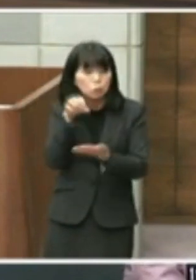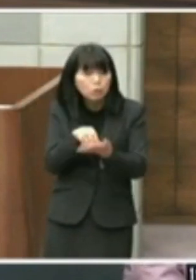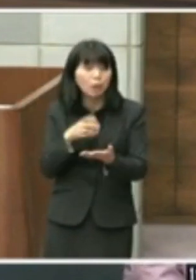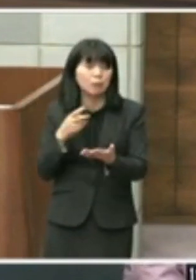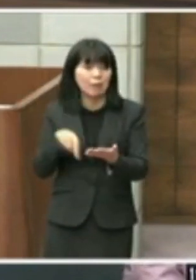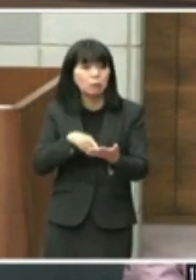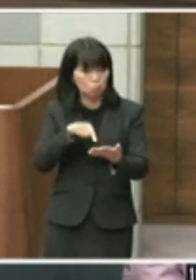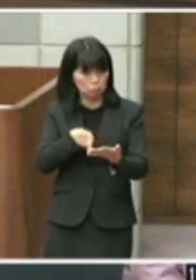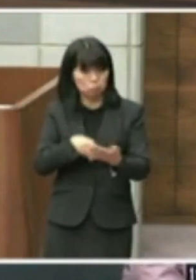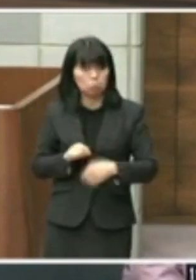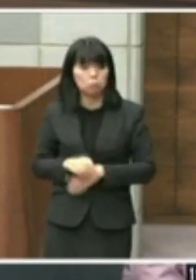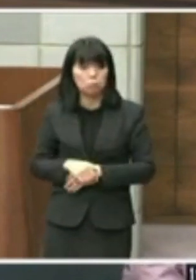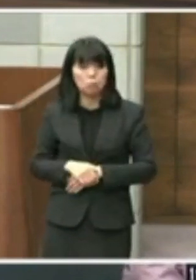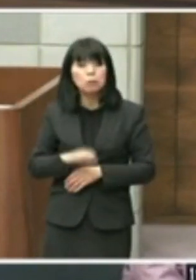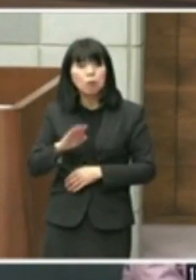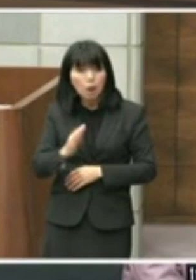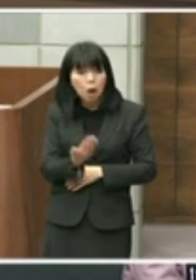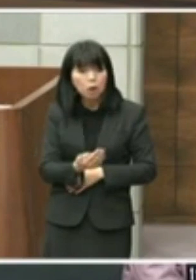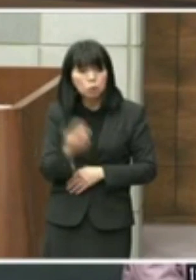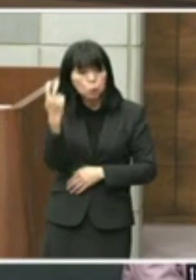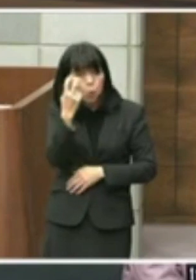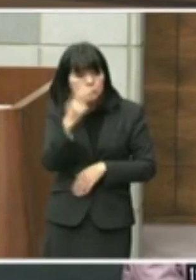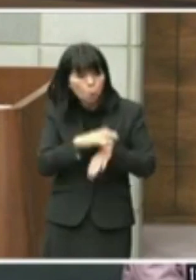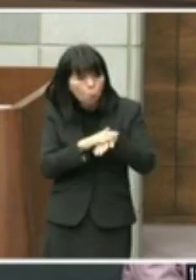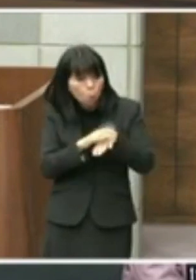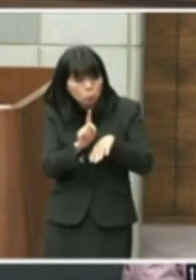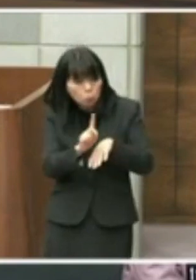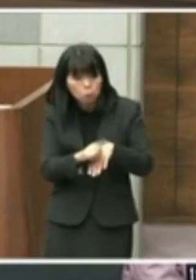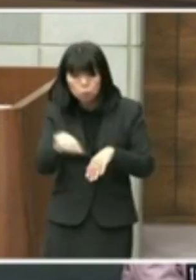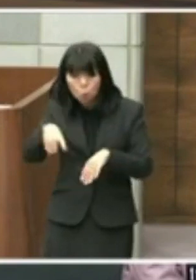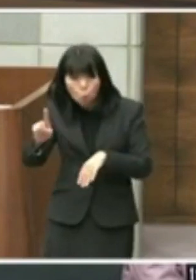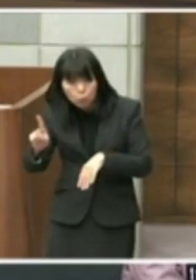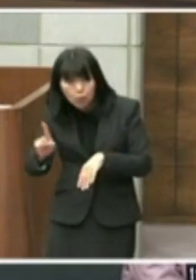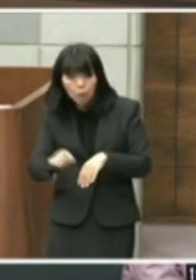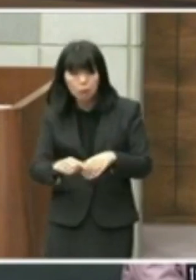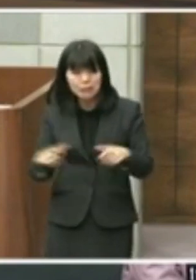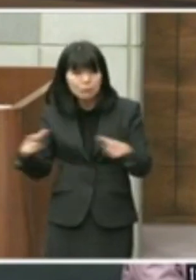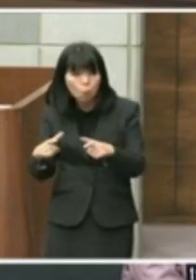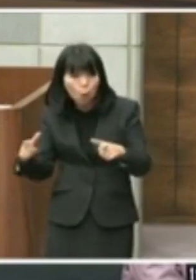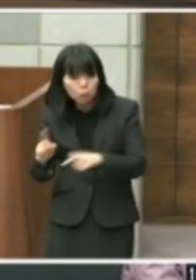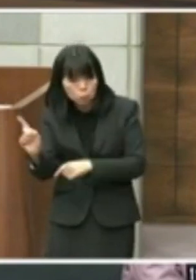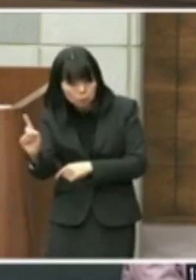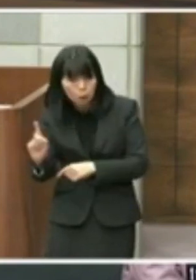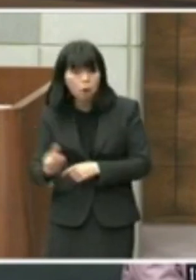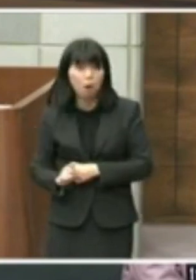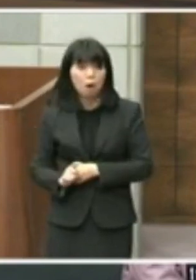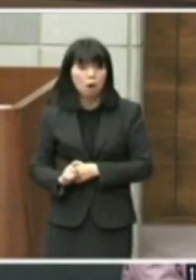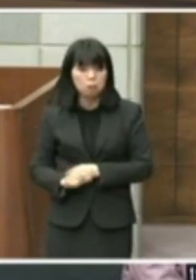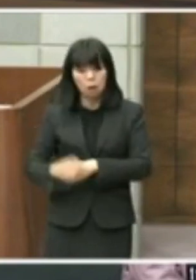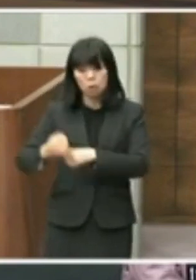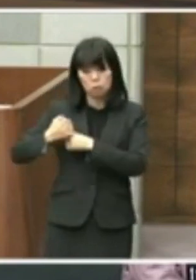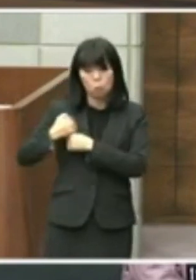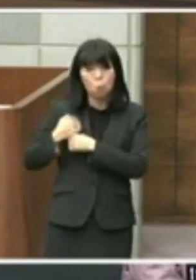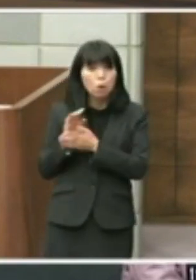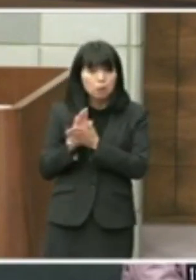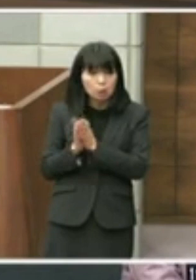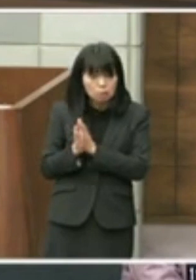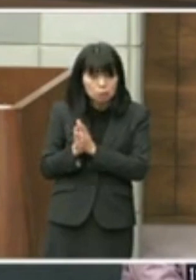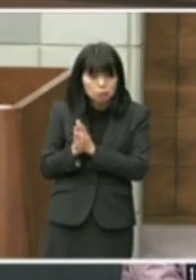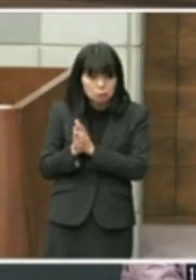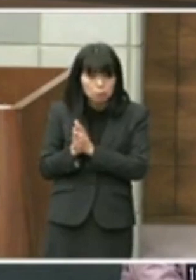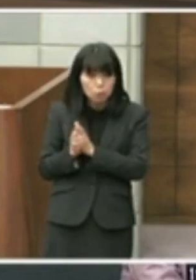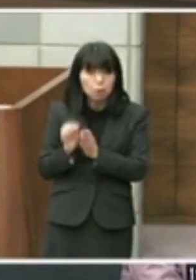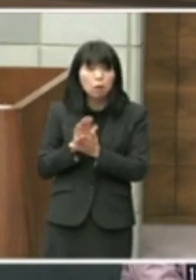でありましてね。で、ただどんな調査をどこでどれぐらいの規模でやるのか、兵庫県というのも書いてありました